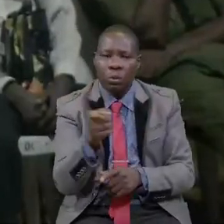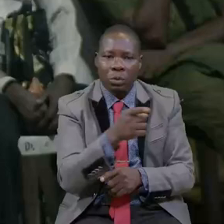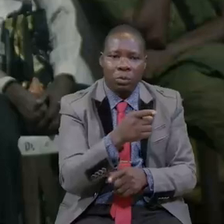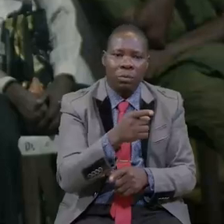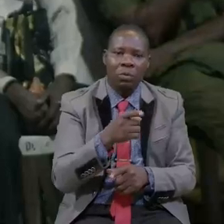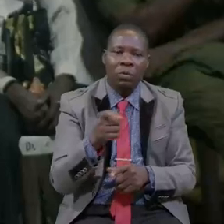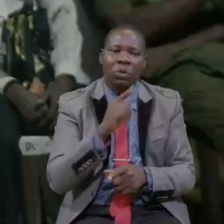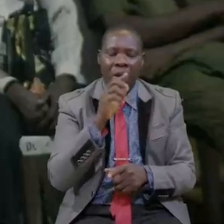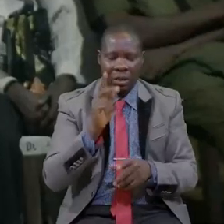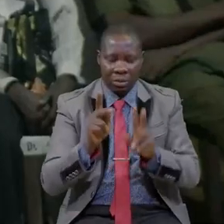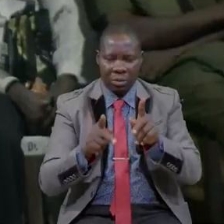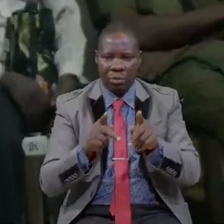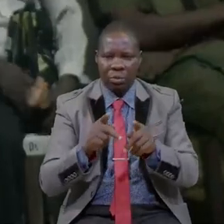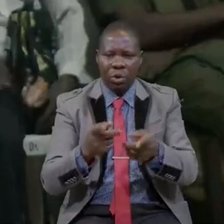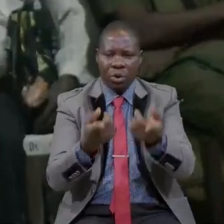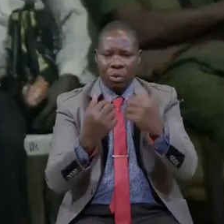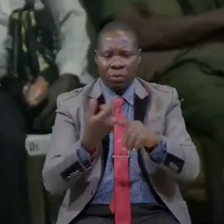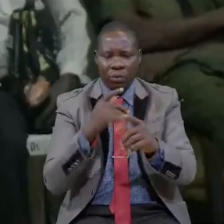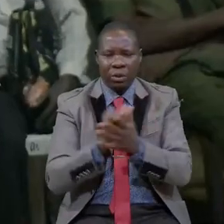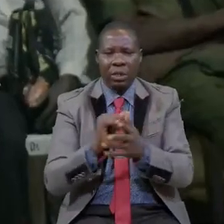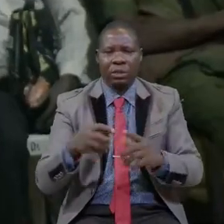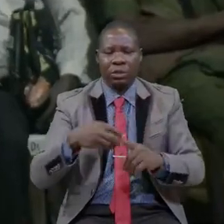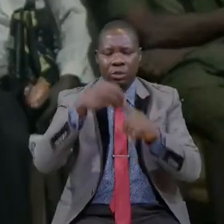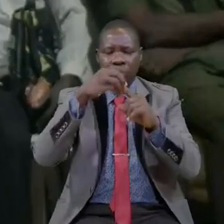ceux-là venant pour cette grâce unique.